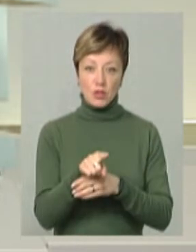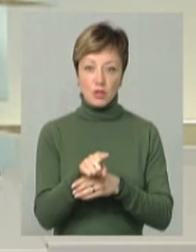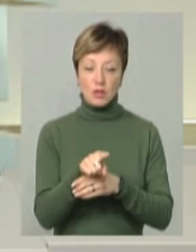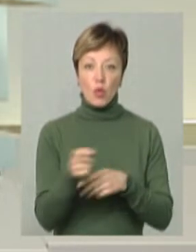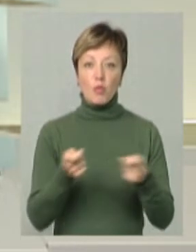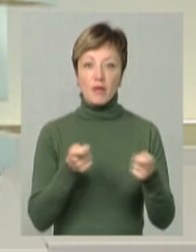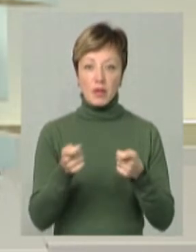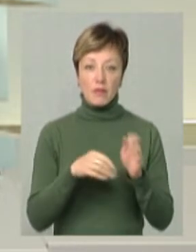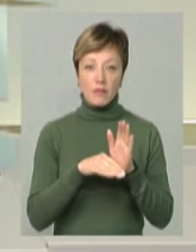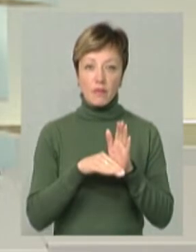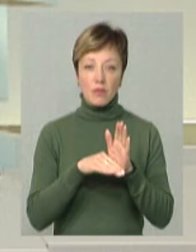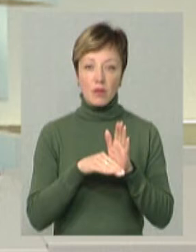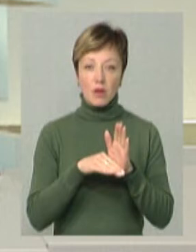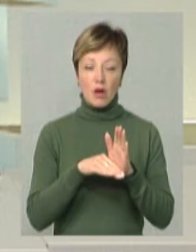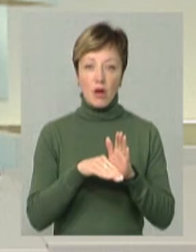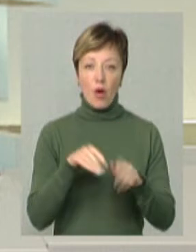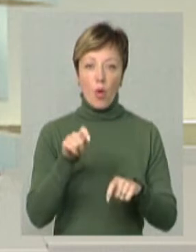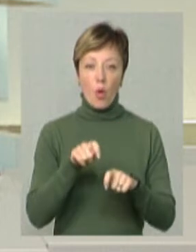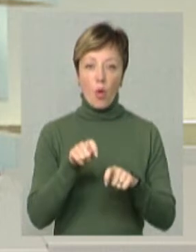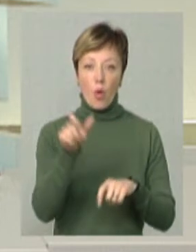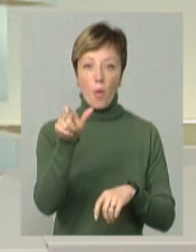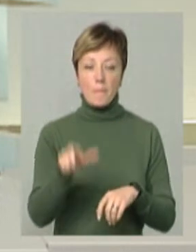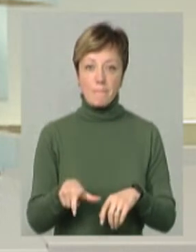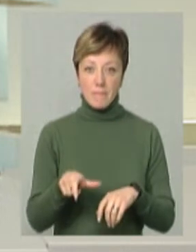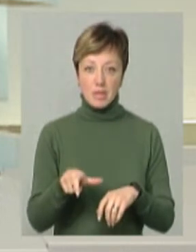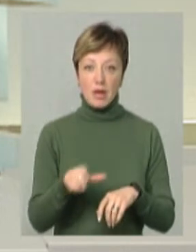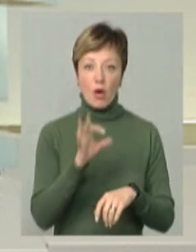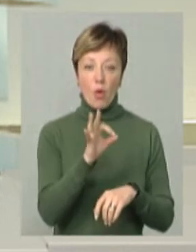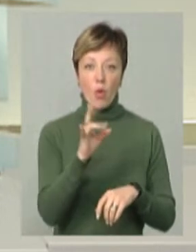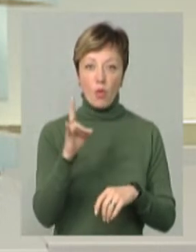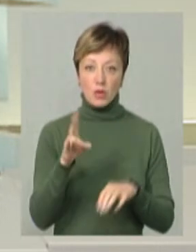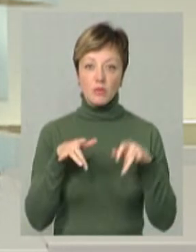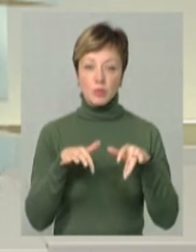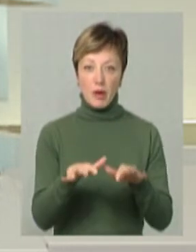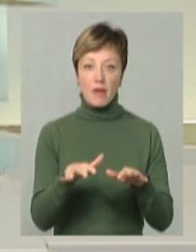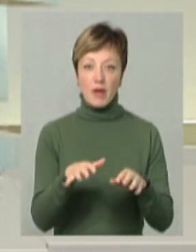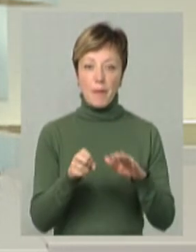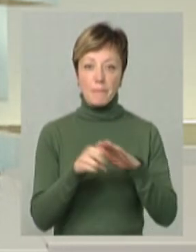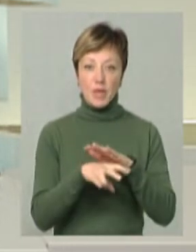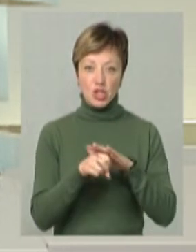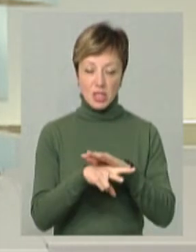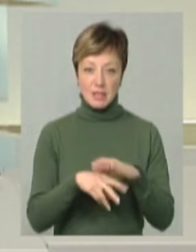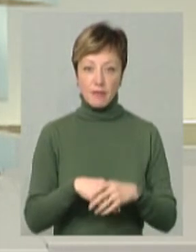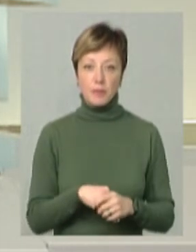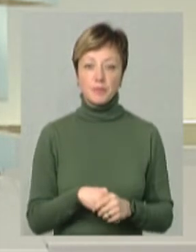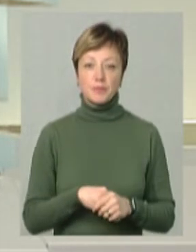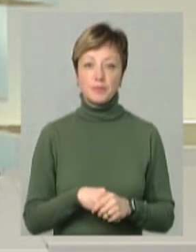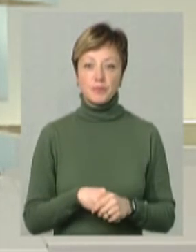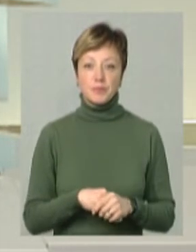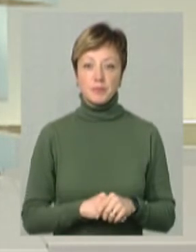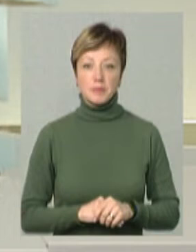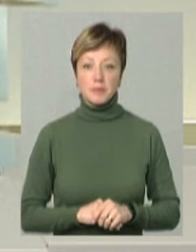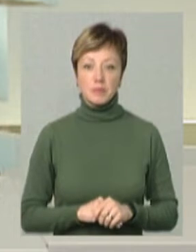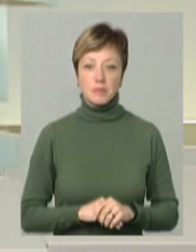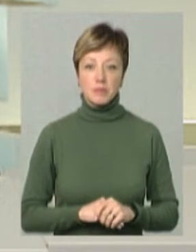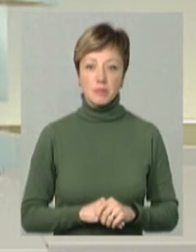від управління Верховного комісара Організації Об'єднаних Націй у справах біженців.